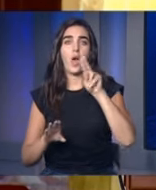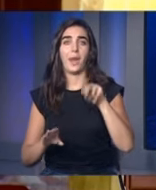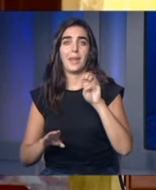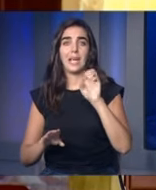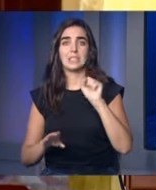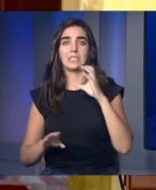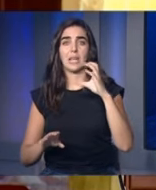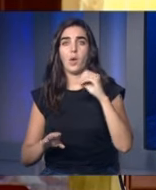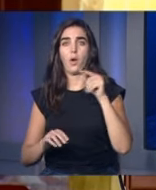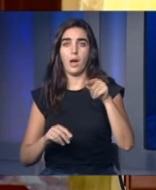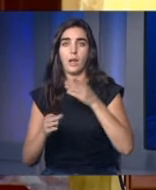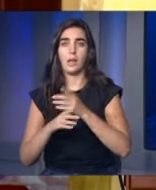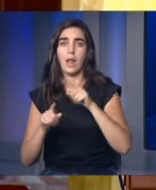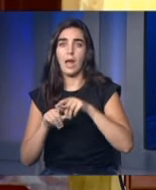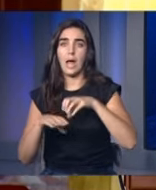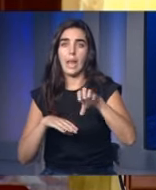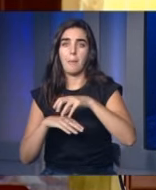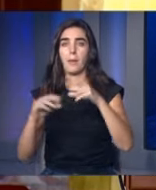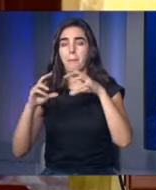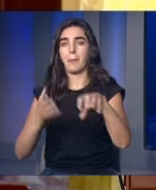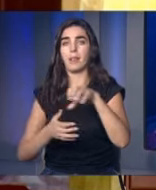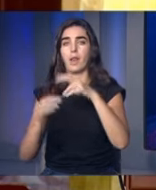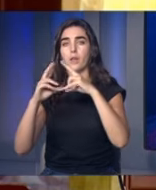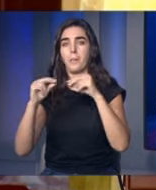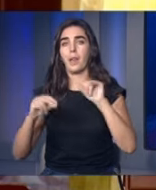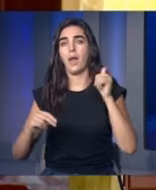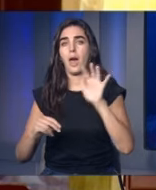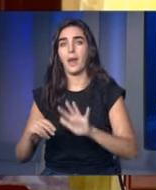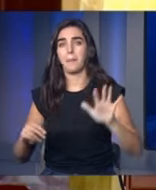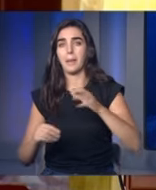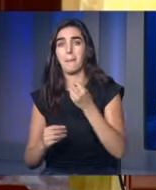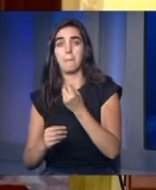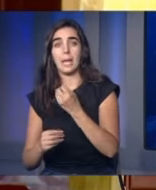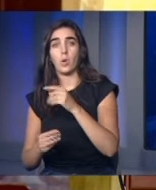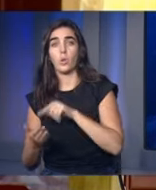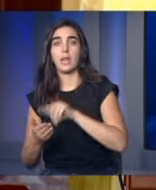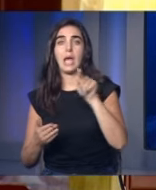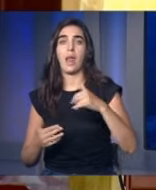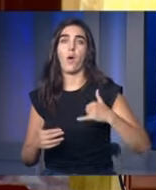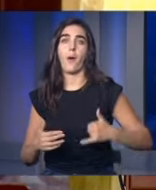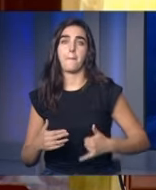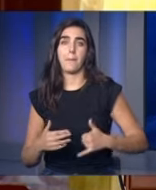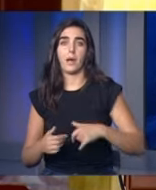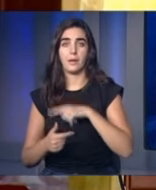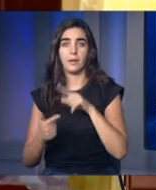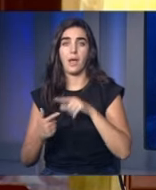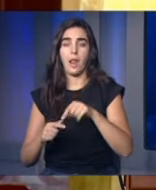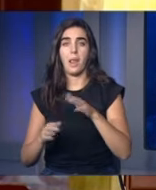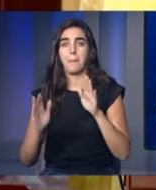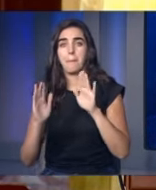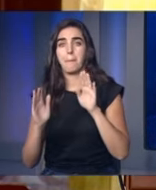ولقد أسفنا للغاية لقرار نقل مؤسسة